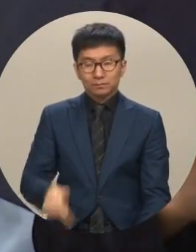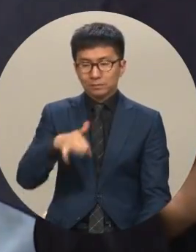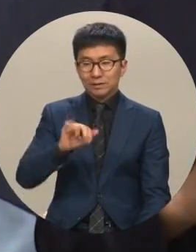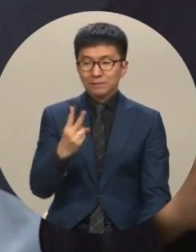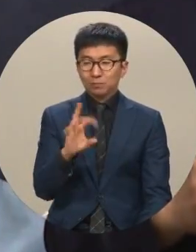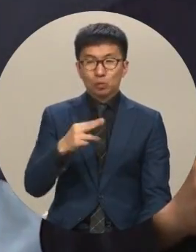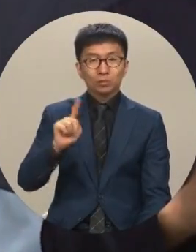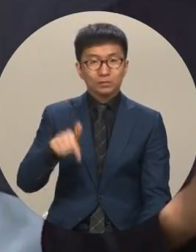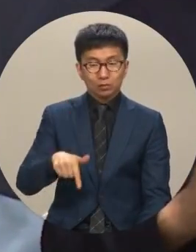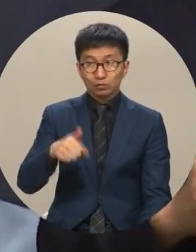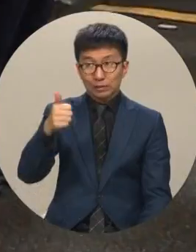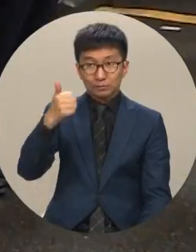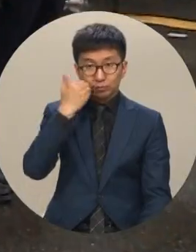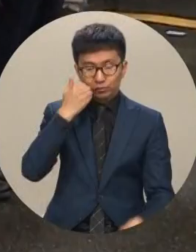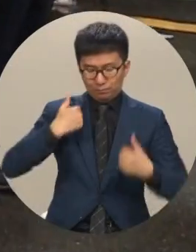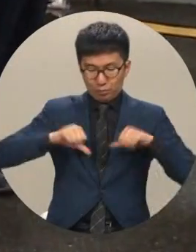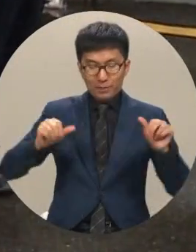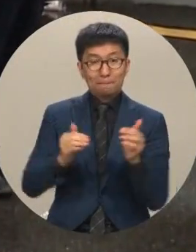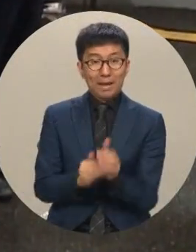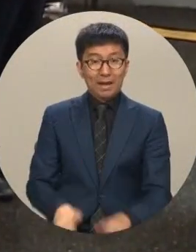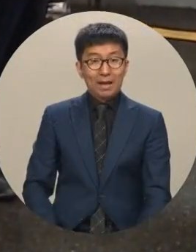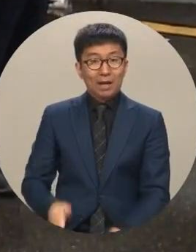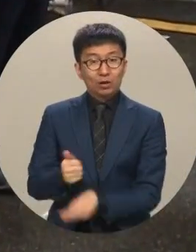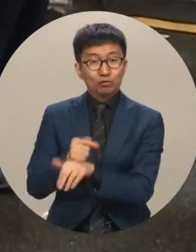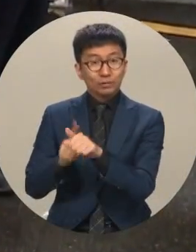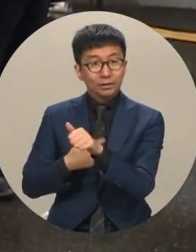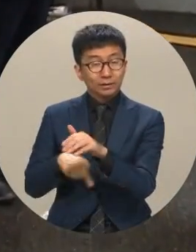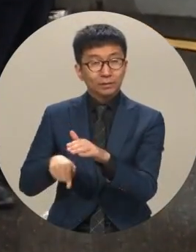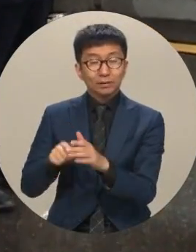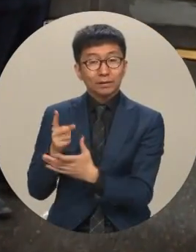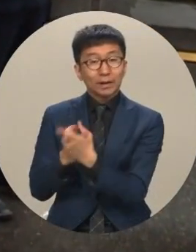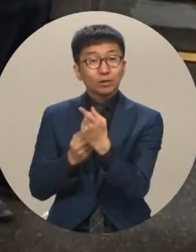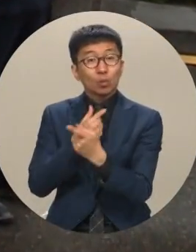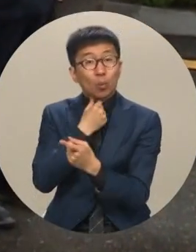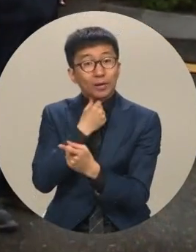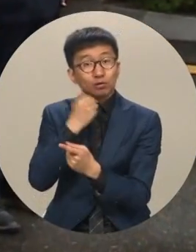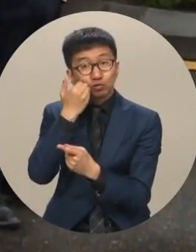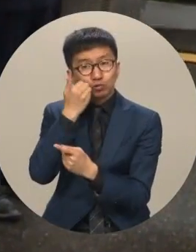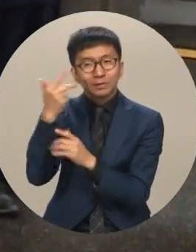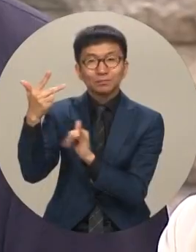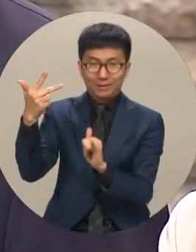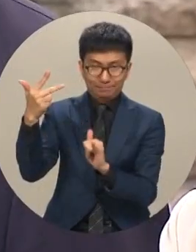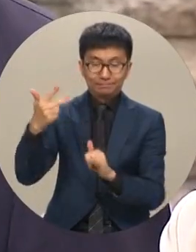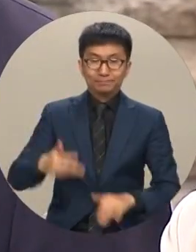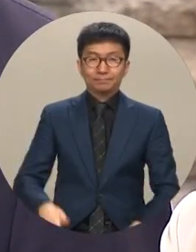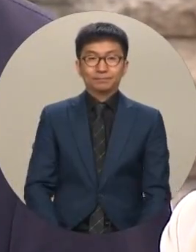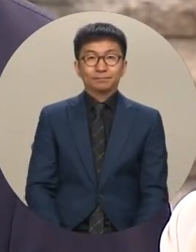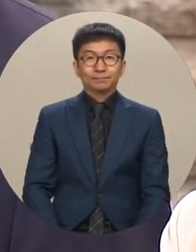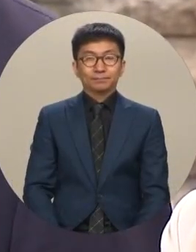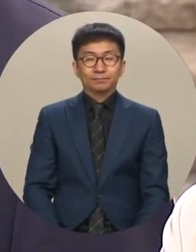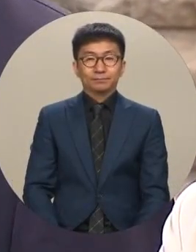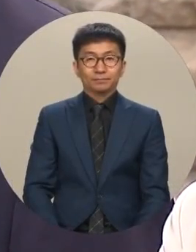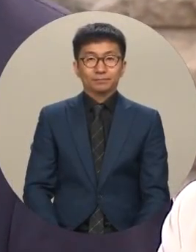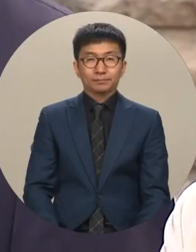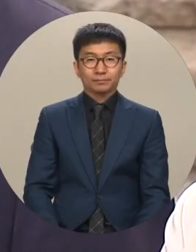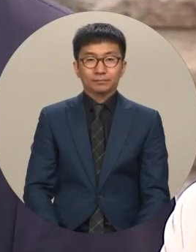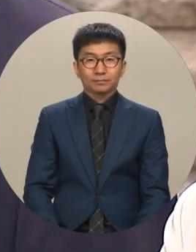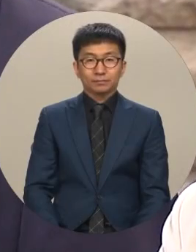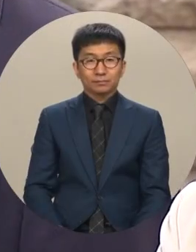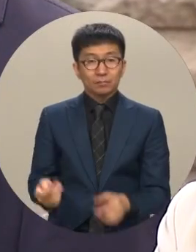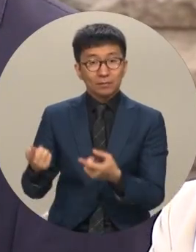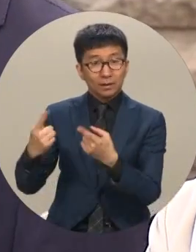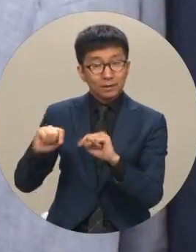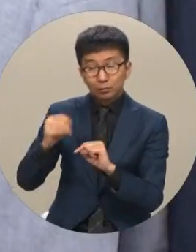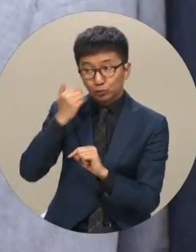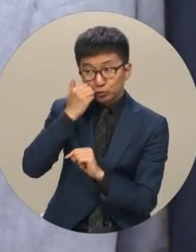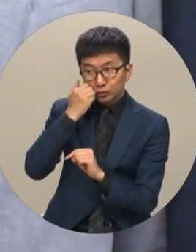위원장이 출 포기하면서 단일화에 참여하겠다고 한 후보는 일곱명이 남았습니다 이들 후보들에 대해 참여인 단